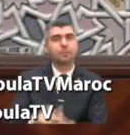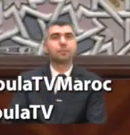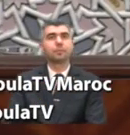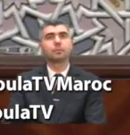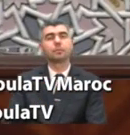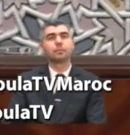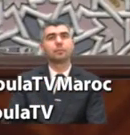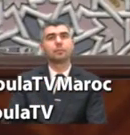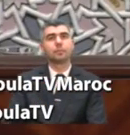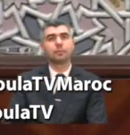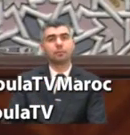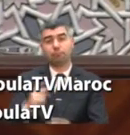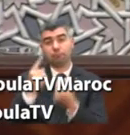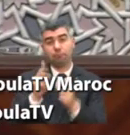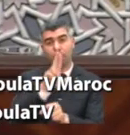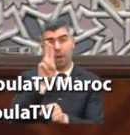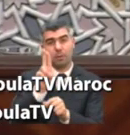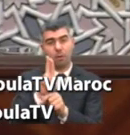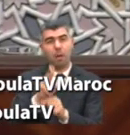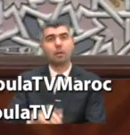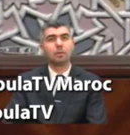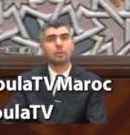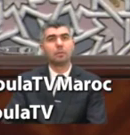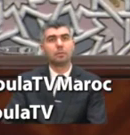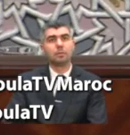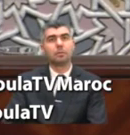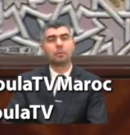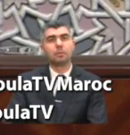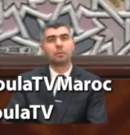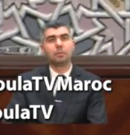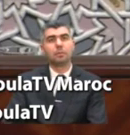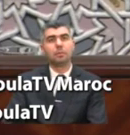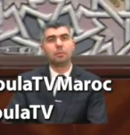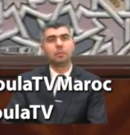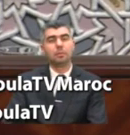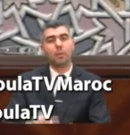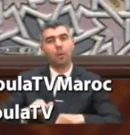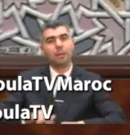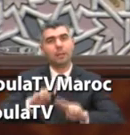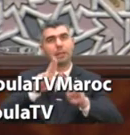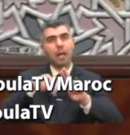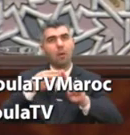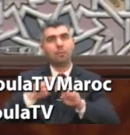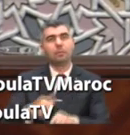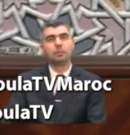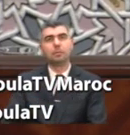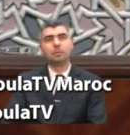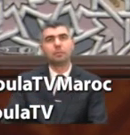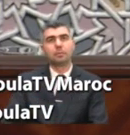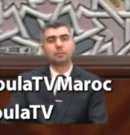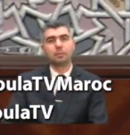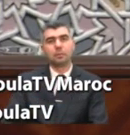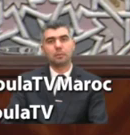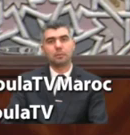نائب محترم. هل من تعقيب إضافي؟ كلمة لكم سيد الوزير للرد على